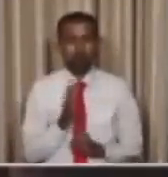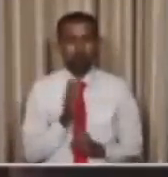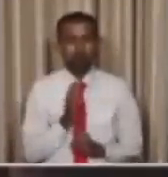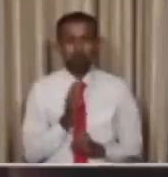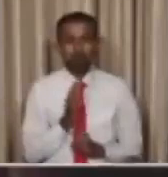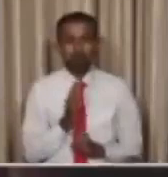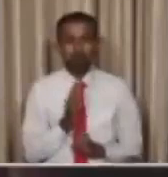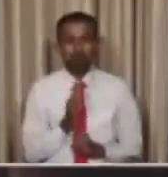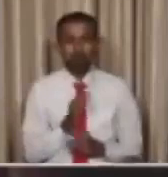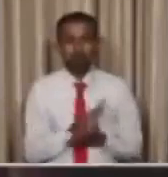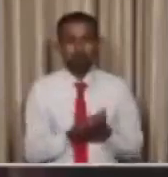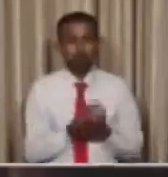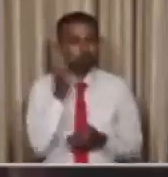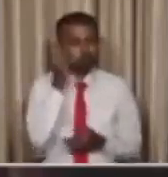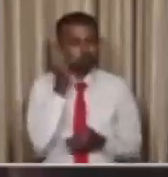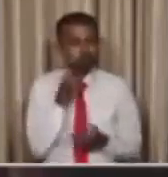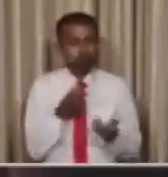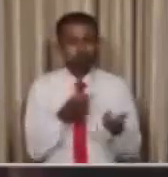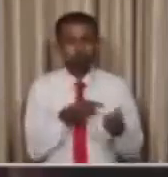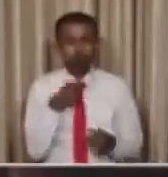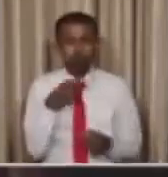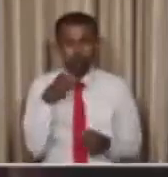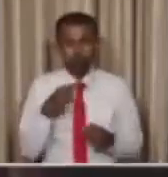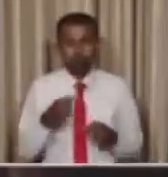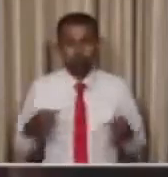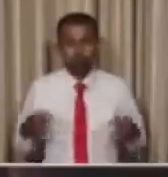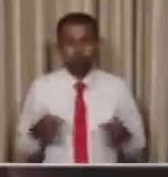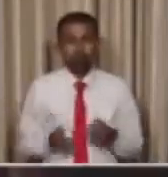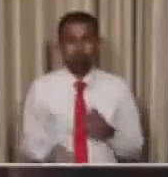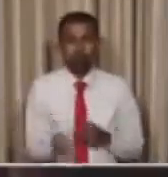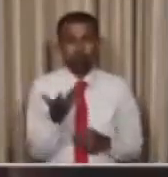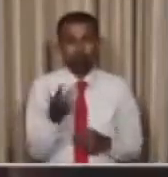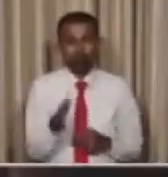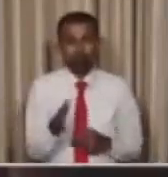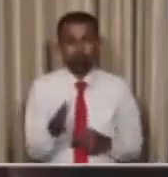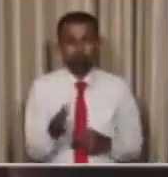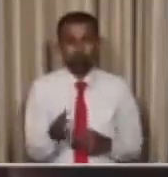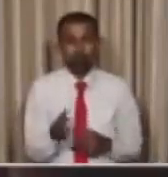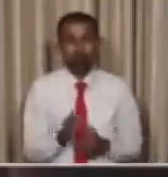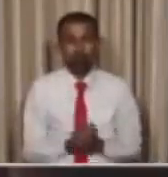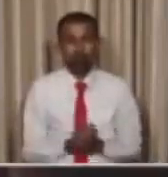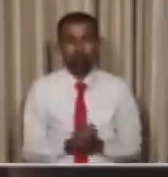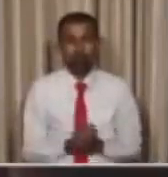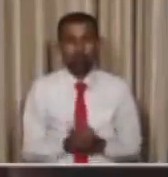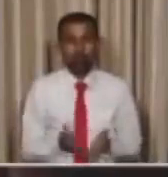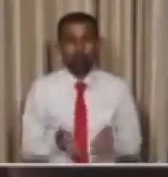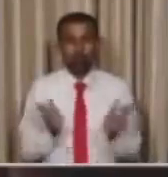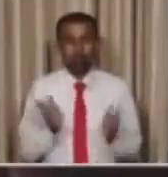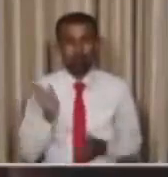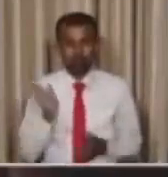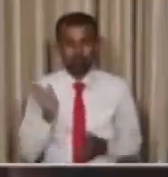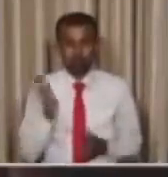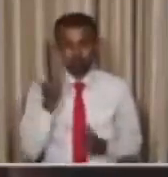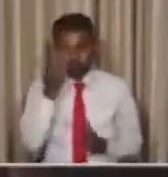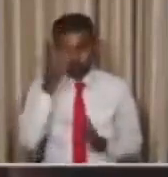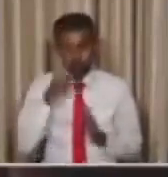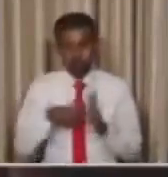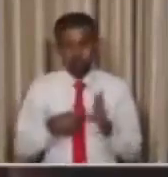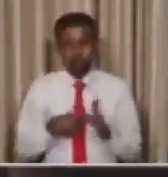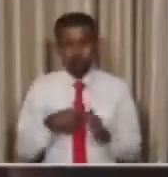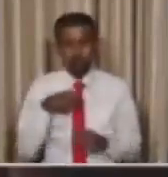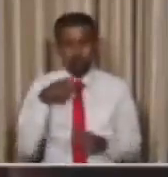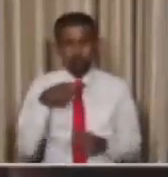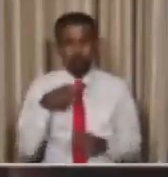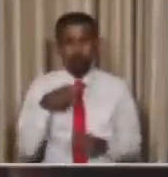ජනාධිපතිතුමාත් දැන් හූති කැරලිකරුවන්ට ගහන රත මූදට නැව් යව්වා. එහෙට නැව් යවනවා. මේ ඉන්දියාවේ ඉඳන් යාපනයට තියෙන මුහුදු